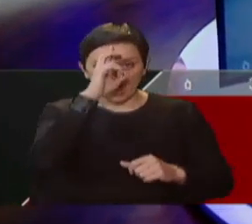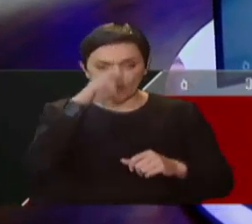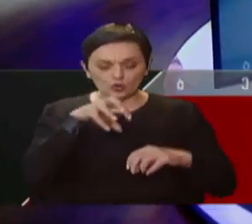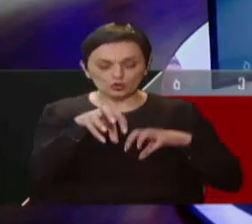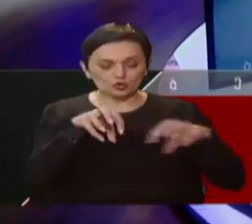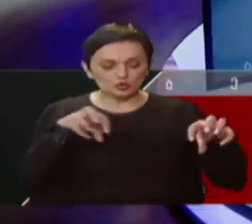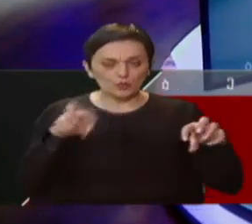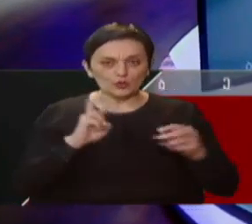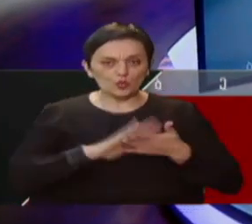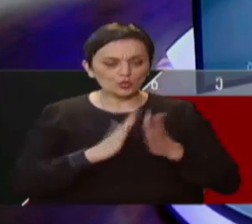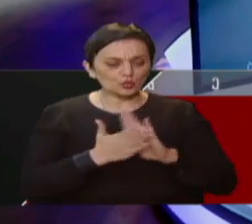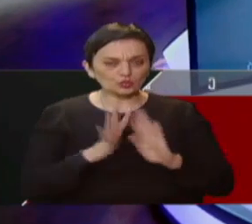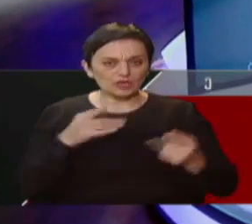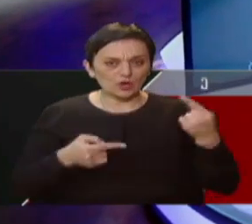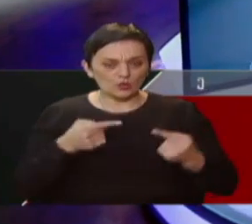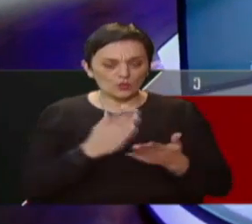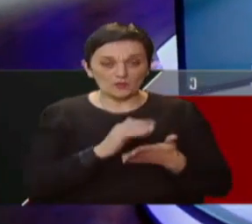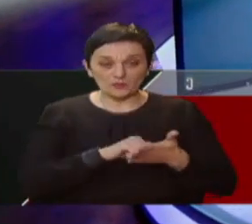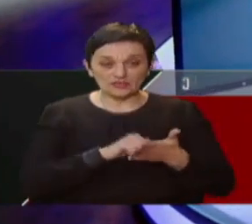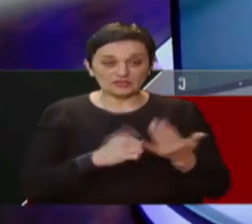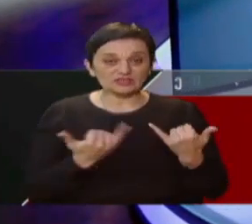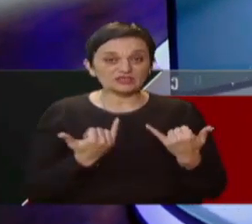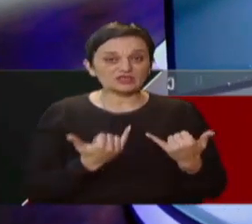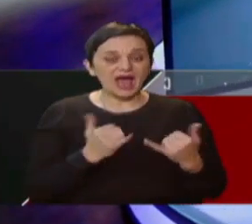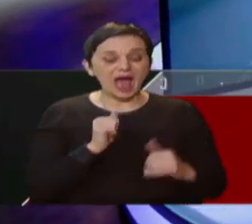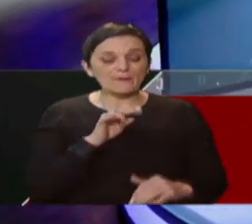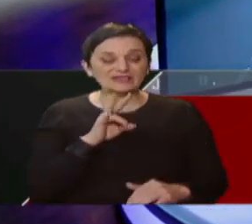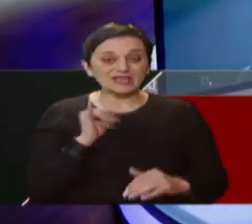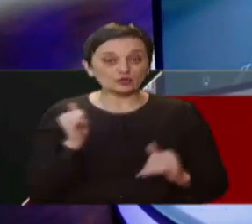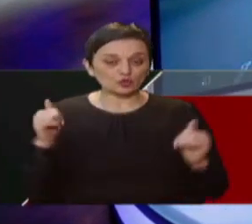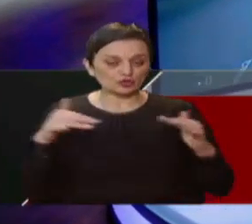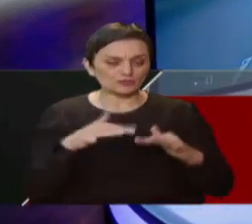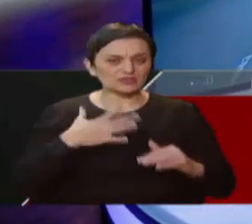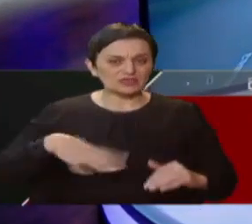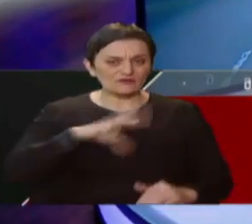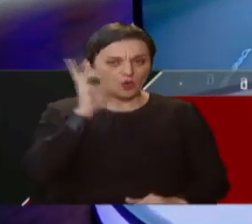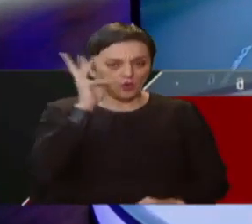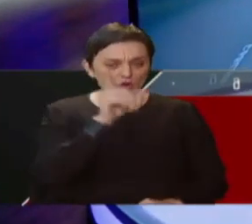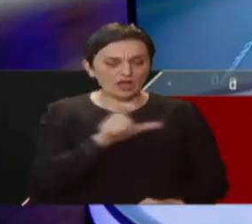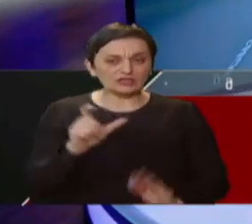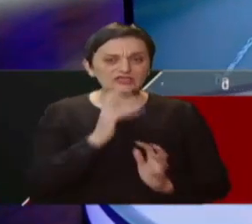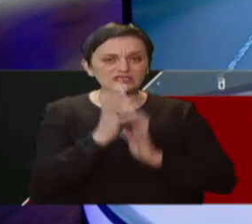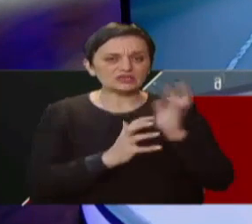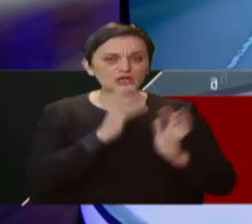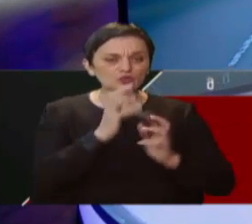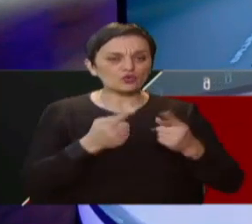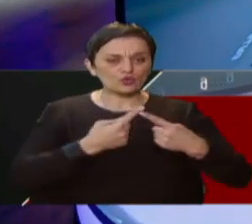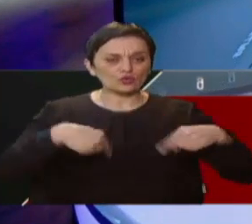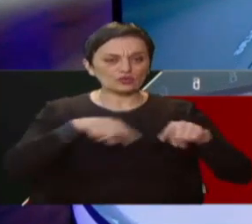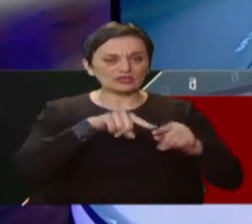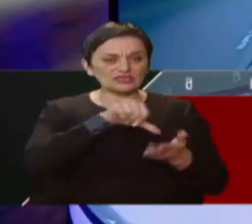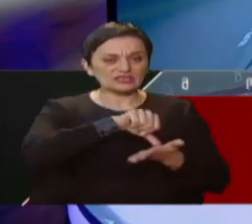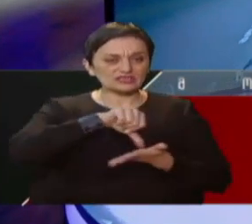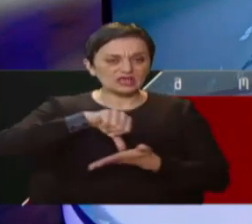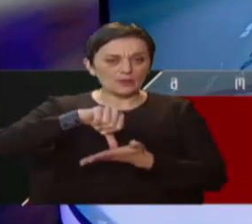epșoris morigi utanxmoi bismize zehteba. Drevandel ambasadorial zeștrebul s-a cartulos el ce bismer sărteșoris organizație bismer